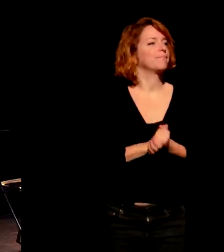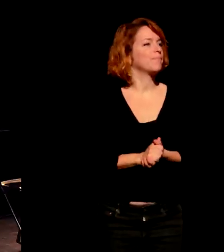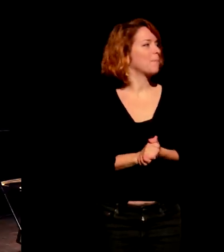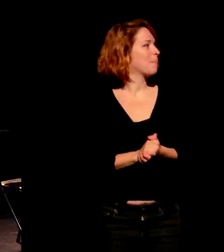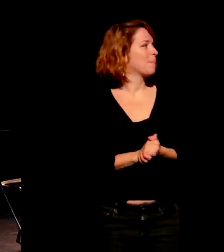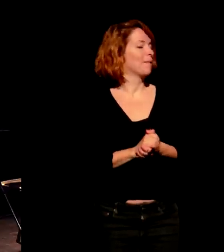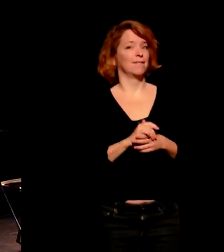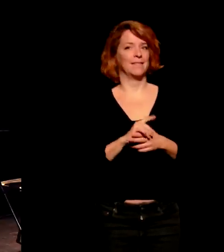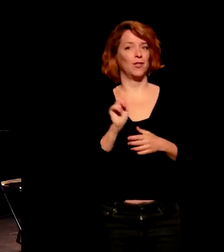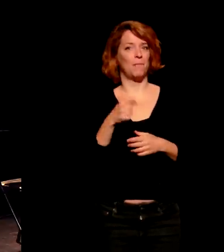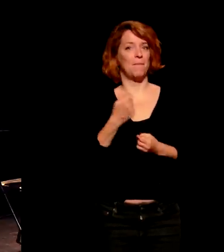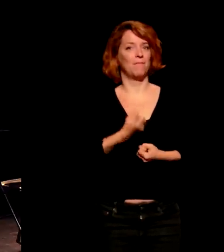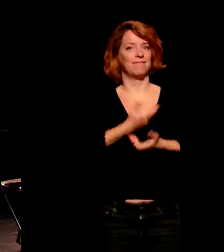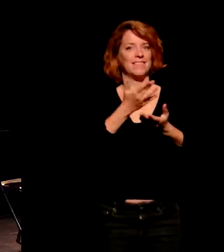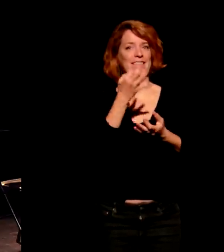Ça, je ne le dis pas d'habitude.